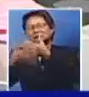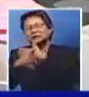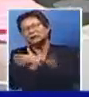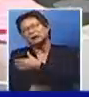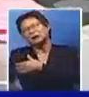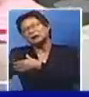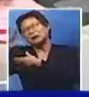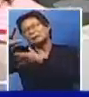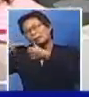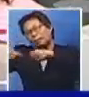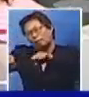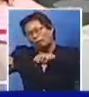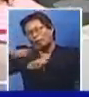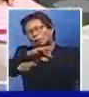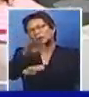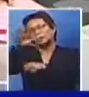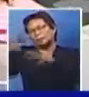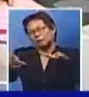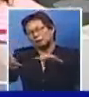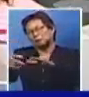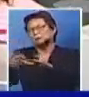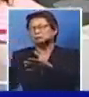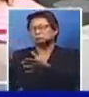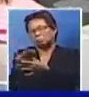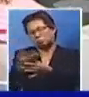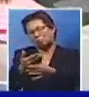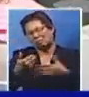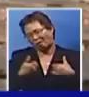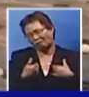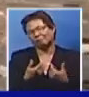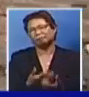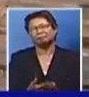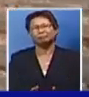sekurangnya 5 motosikal dan 5 kereta terjejas.